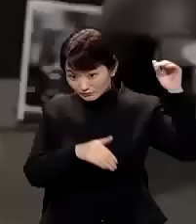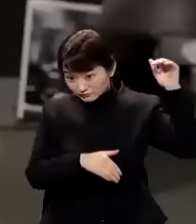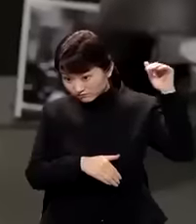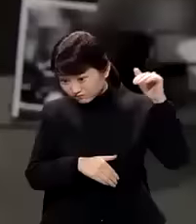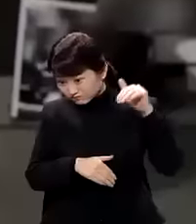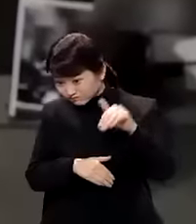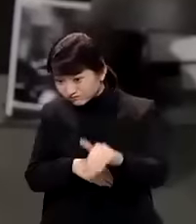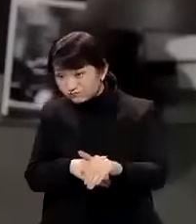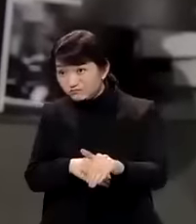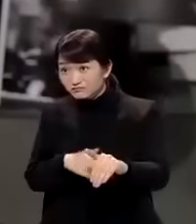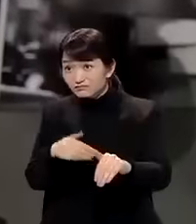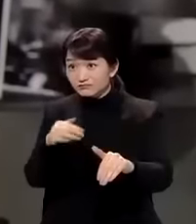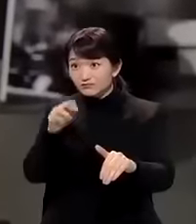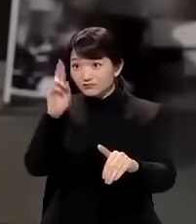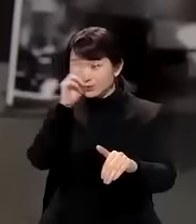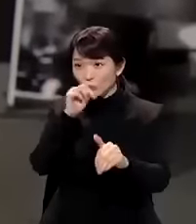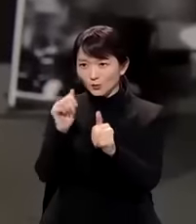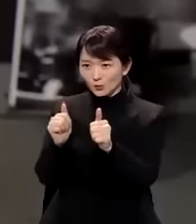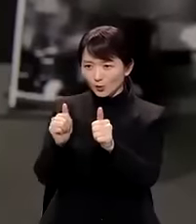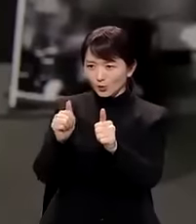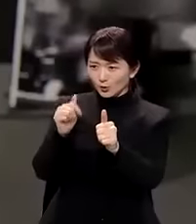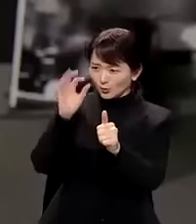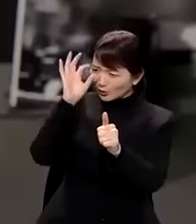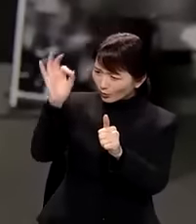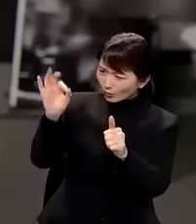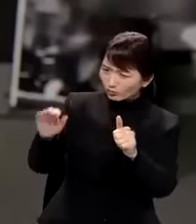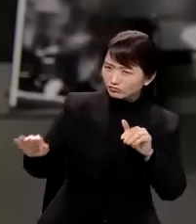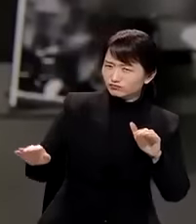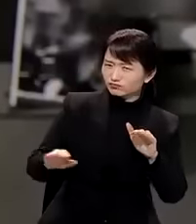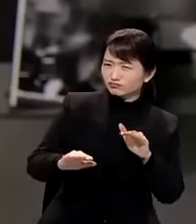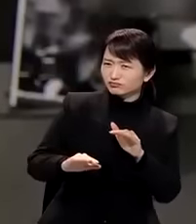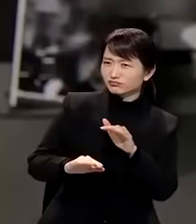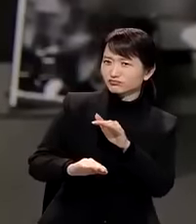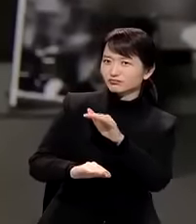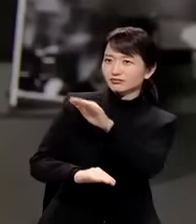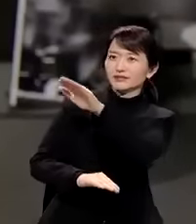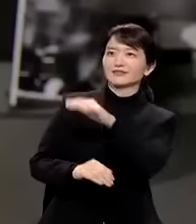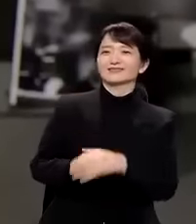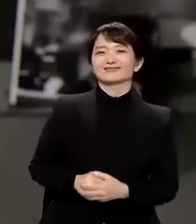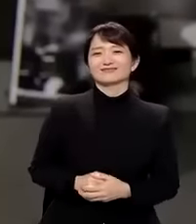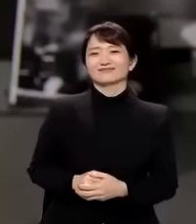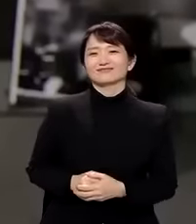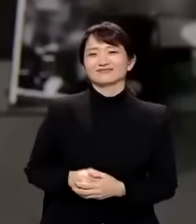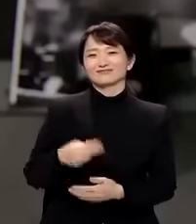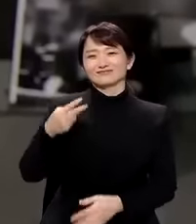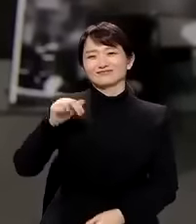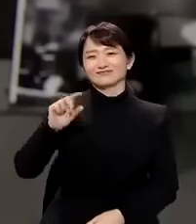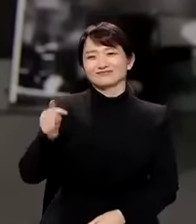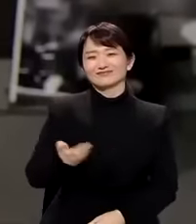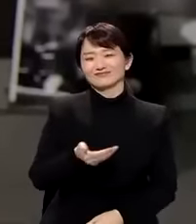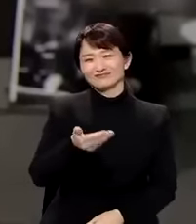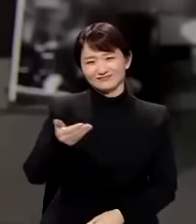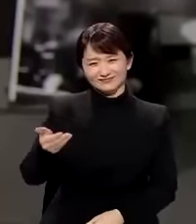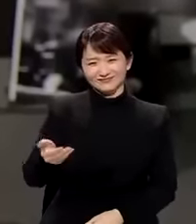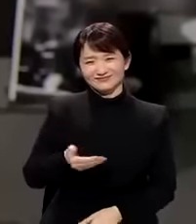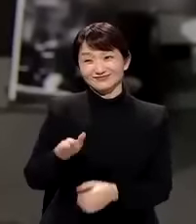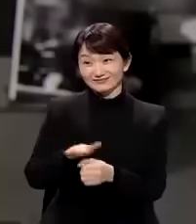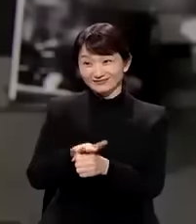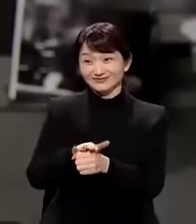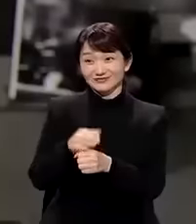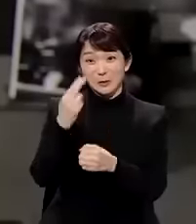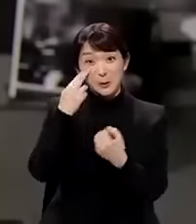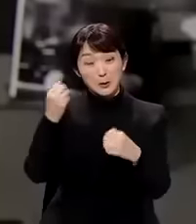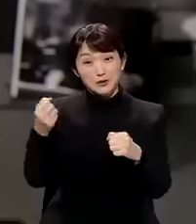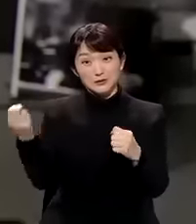탁하면서 이렇게 쭉 올라 들어가 그렇습니까 사랑합니다 사건 반장 또 쉽게 주세요 연기 아 진짜